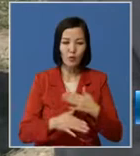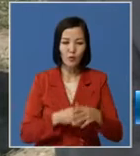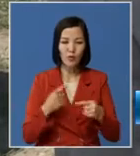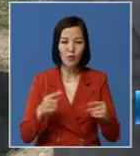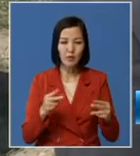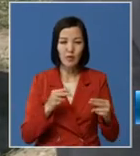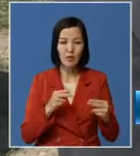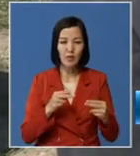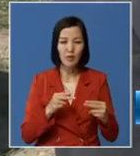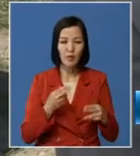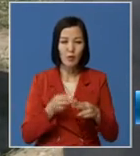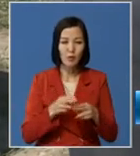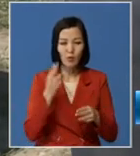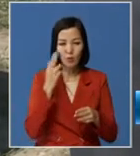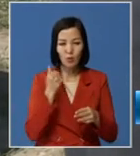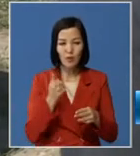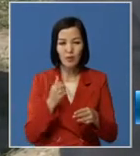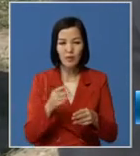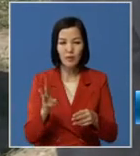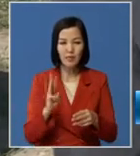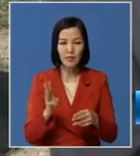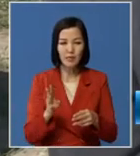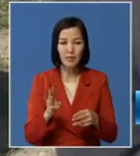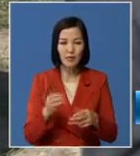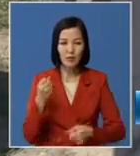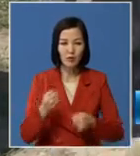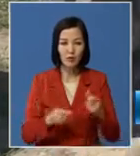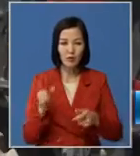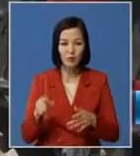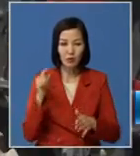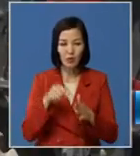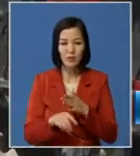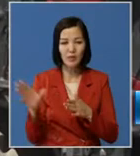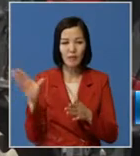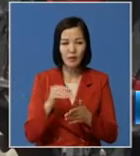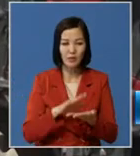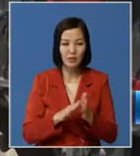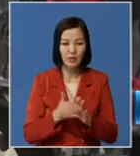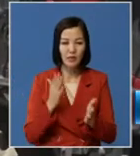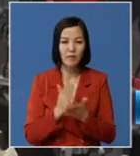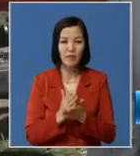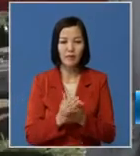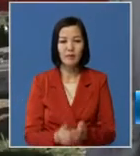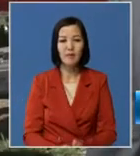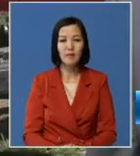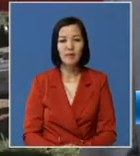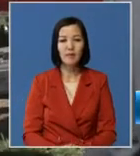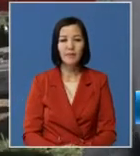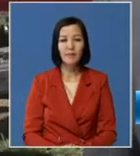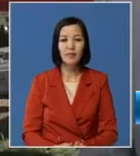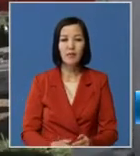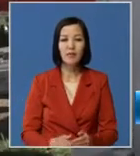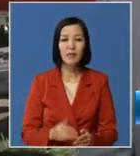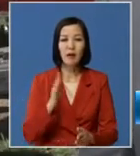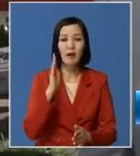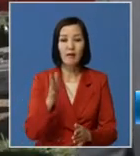жұмыстарына өте қолайлы жасаған. Трактордың отырған, рөлде отырған адамға қолайлы жағдай жасап берген осы тракторға. Алдыға қарай қалай,